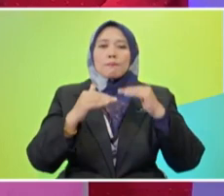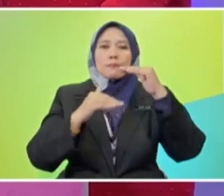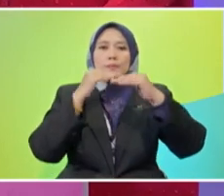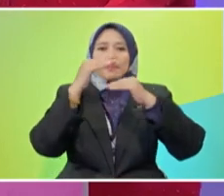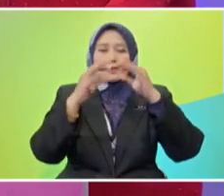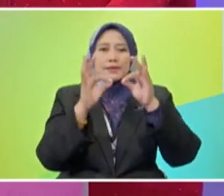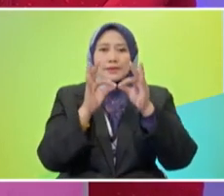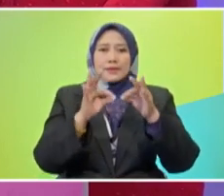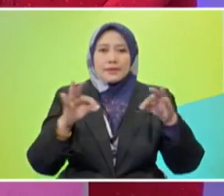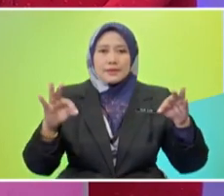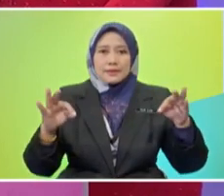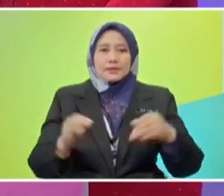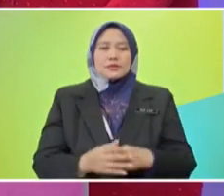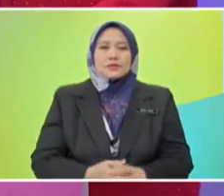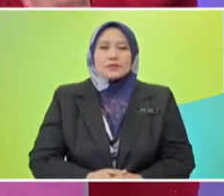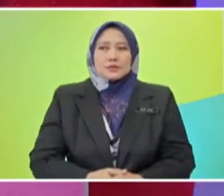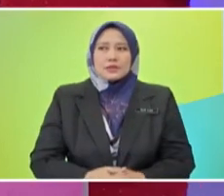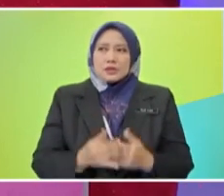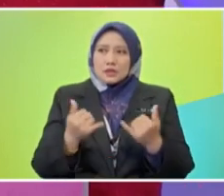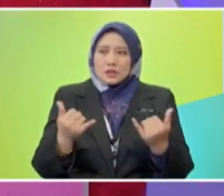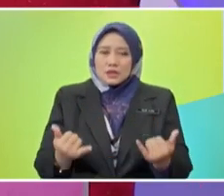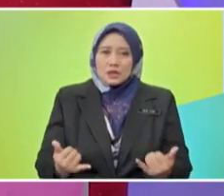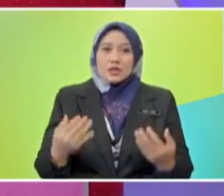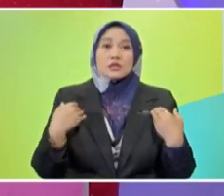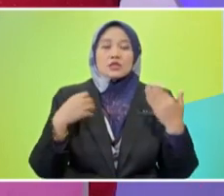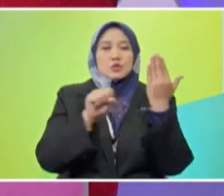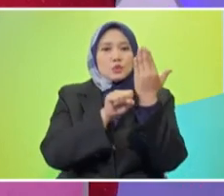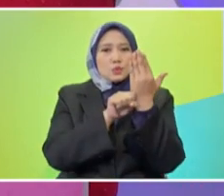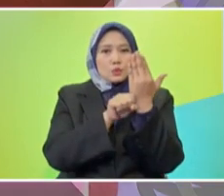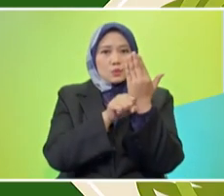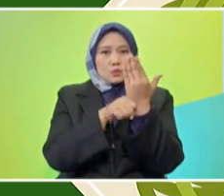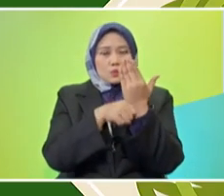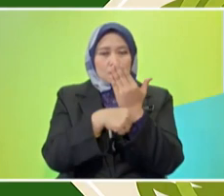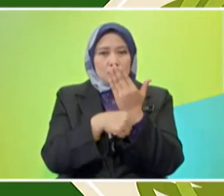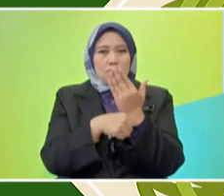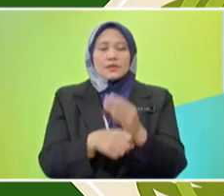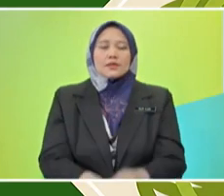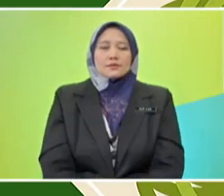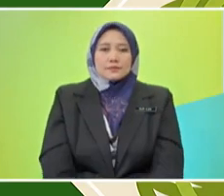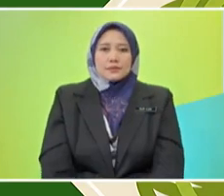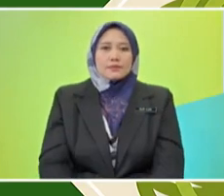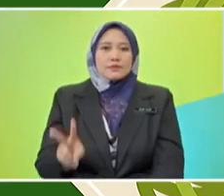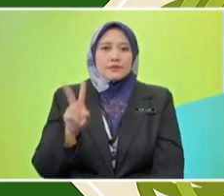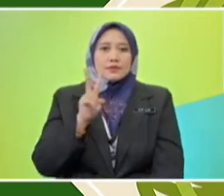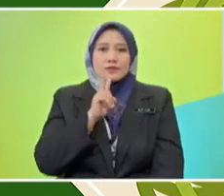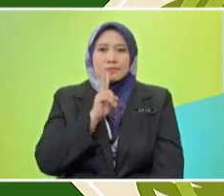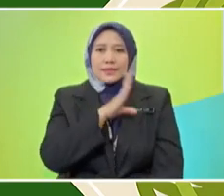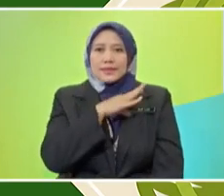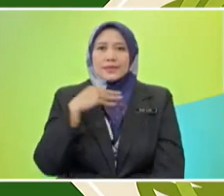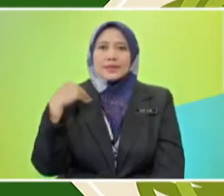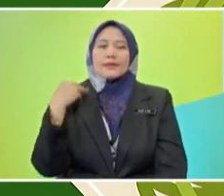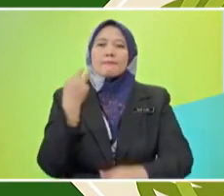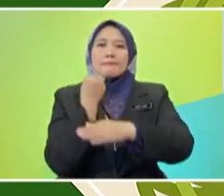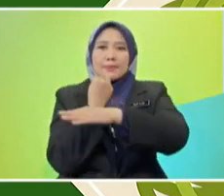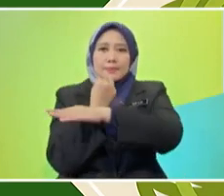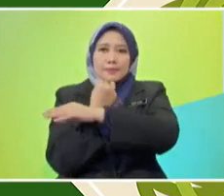sini makanan sumber vitamin dan mineral. Cikgu yang akan bacakan. Kepentingan vitamin dan mineral. Cuba lihat pada gambar. Ada gambar buah-buahan fizik.